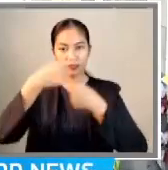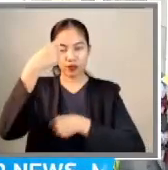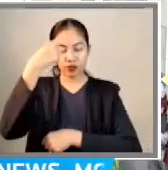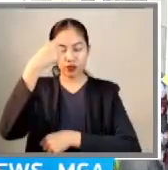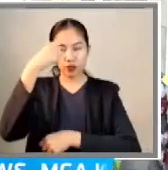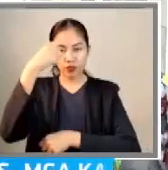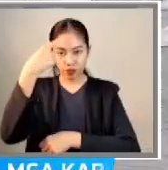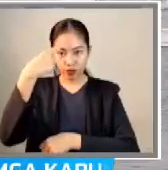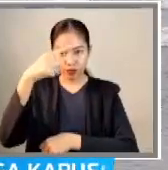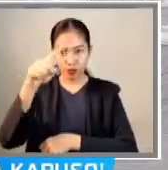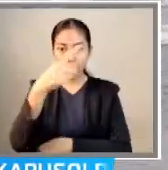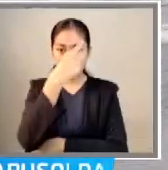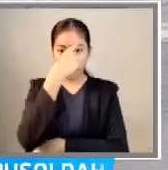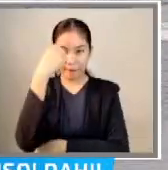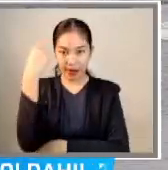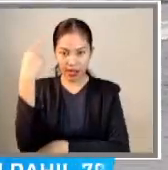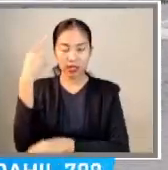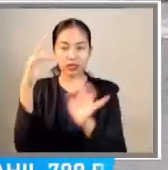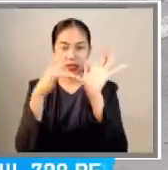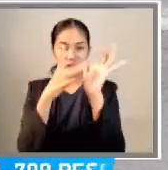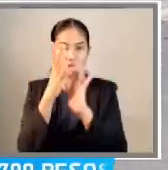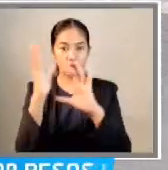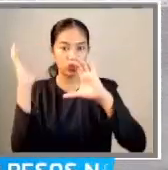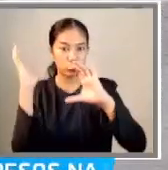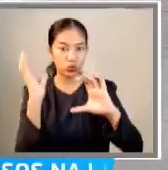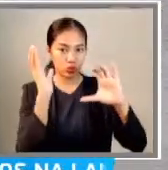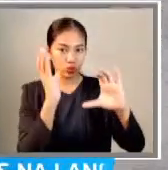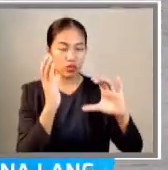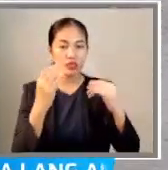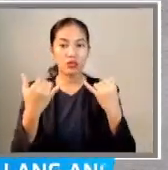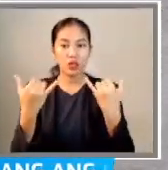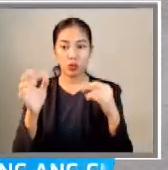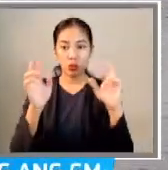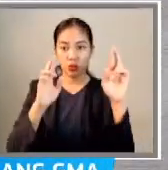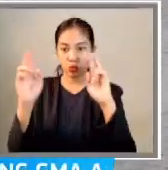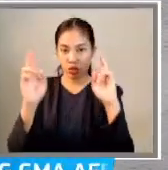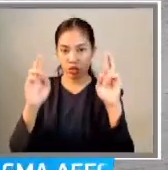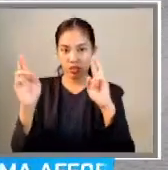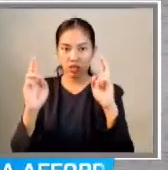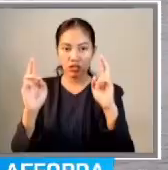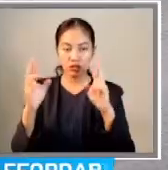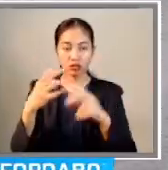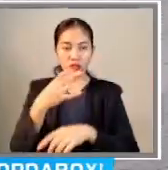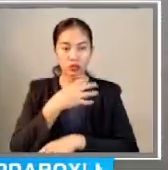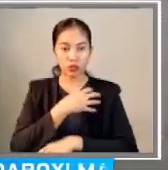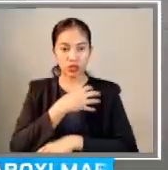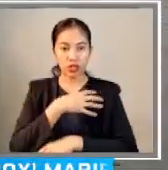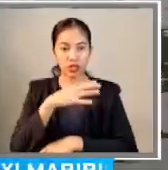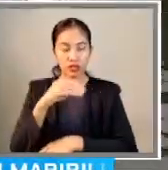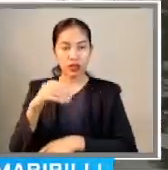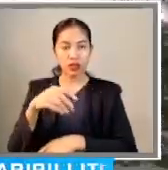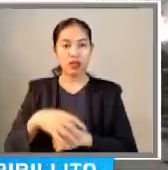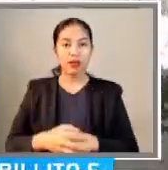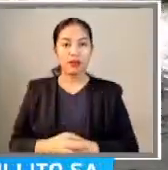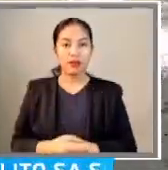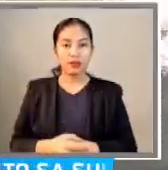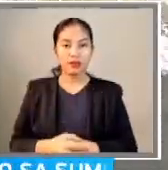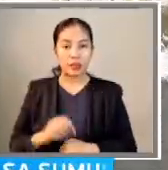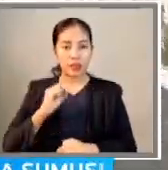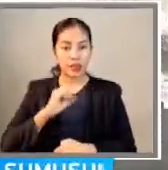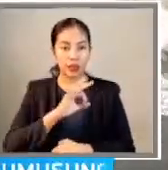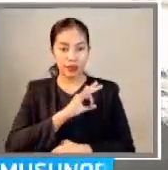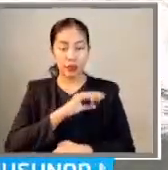Guard. Naka-heightened alert na sila bukas sa January 7 hanggang sa Lunes, January 9. Kasama sa mga tututukan ng PCG ang